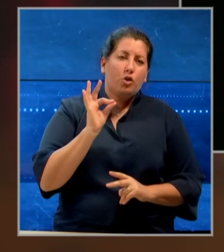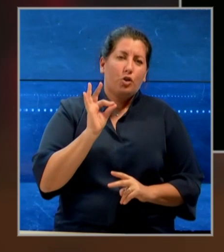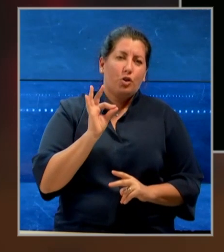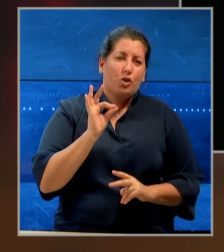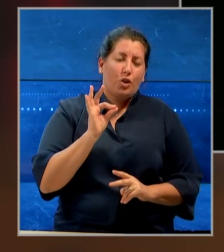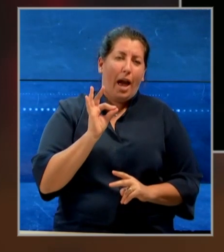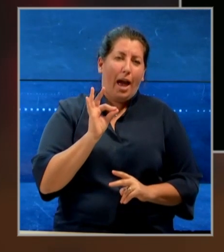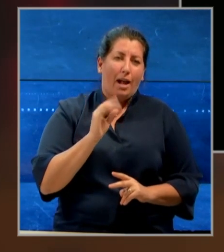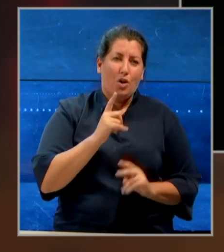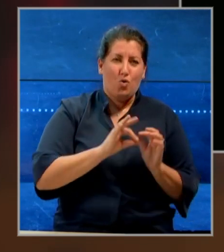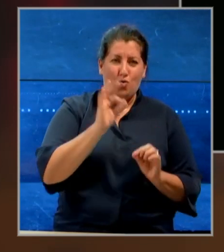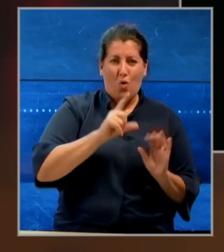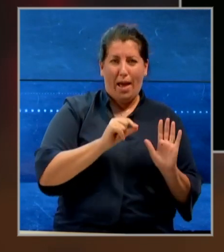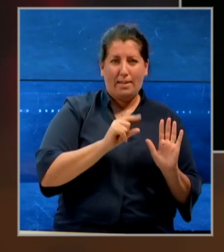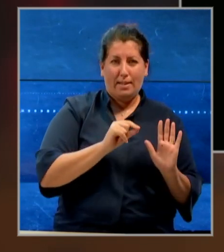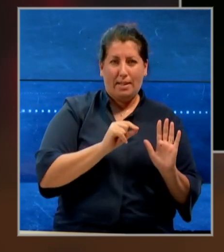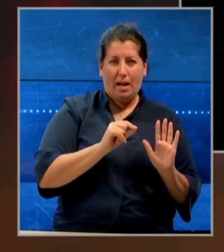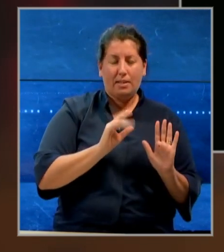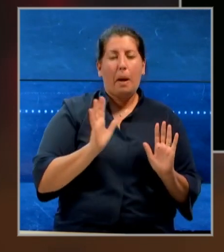giochiamo con Maiello e Benali, probabilmente